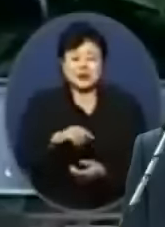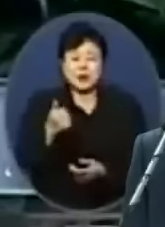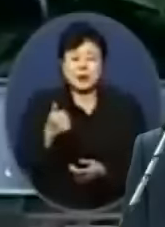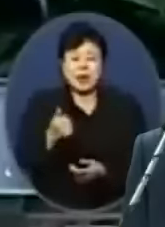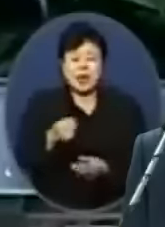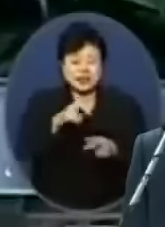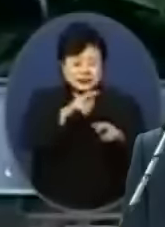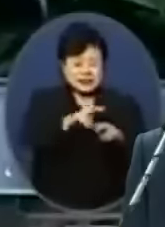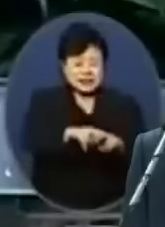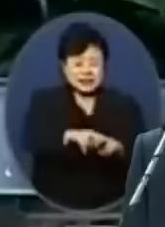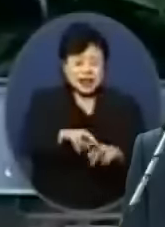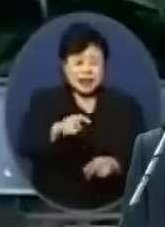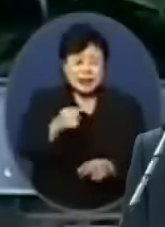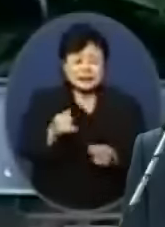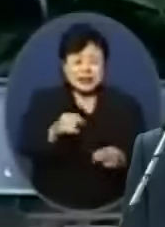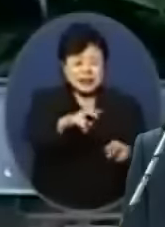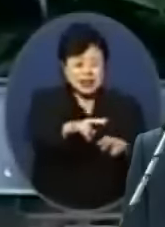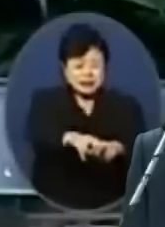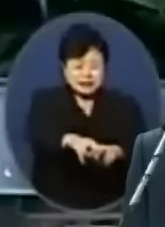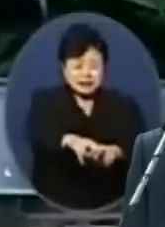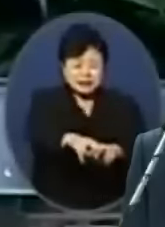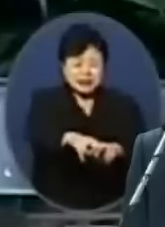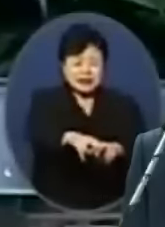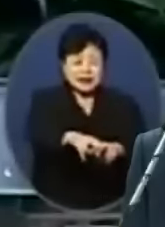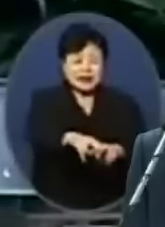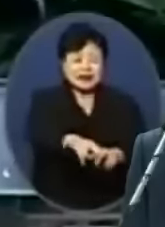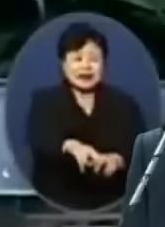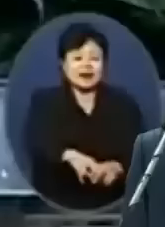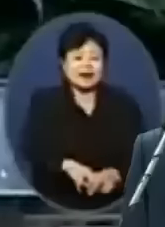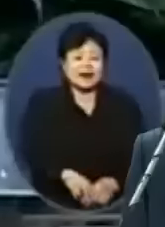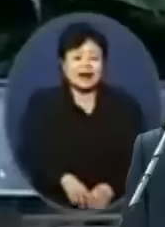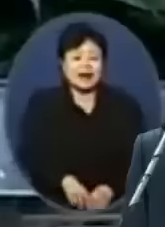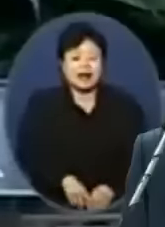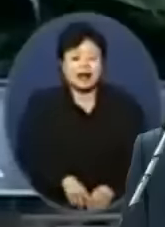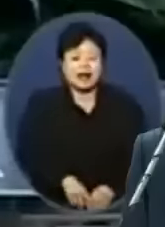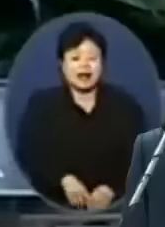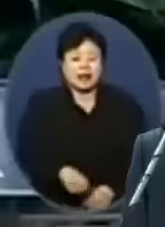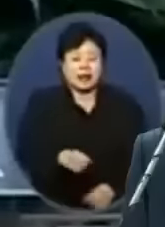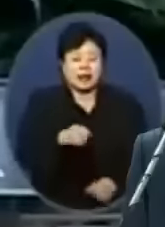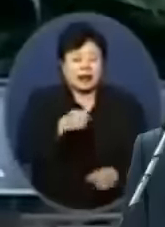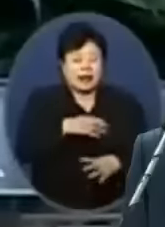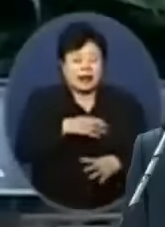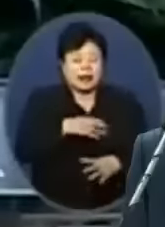가는 좌석에 한 100여 명 앉았으니 천지가 아득합니다.